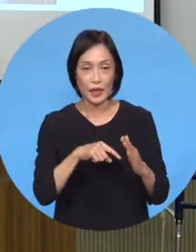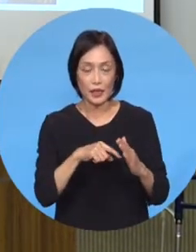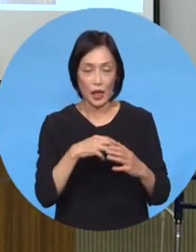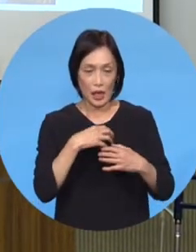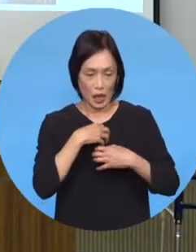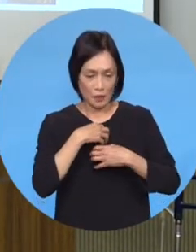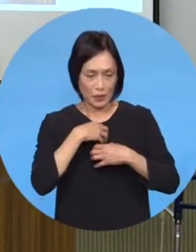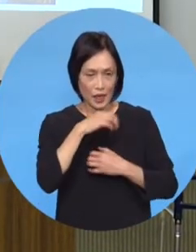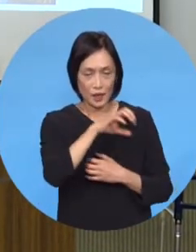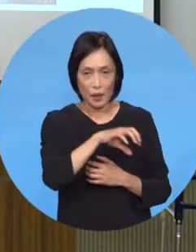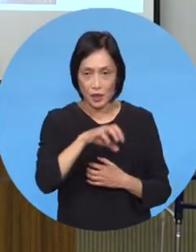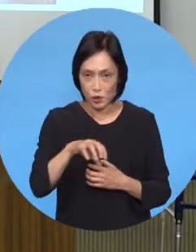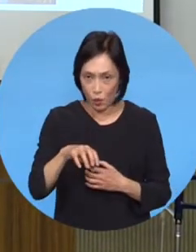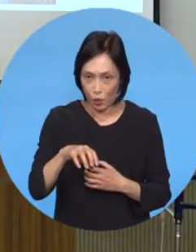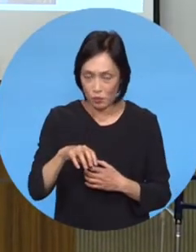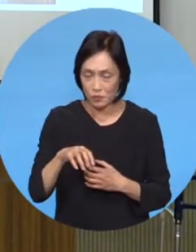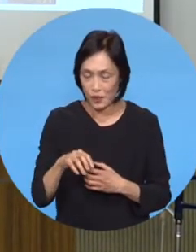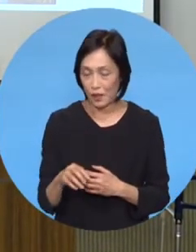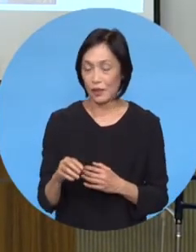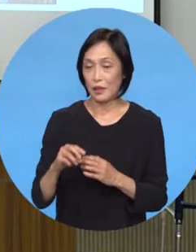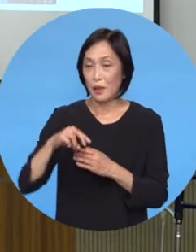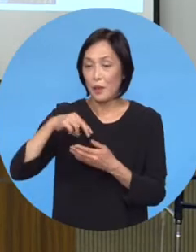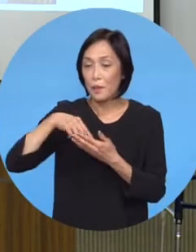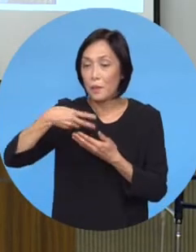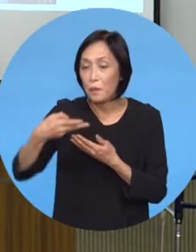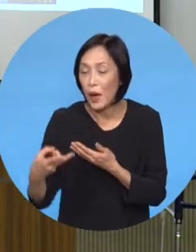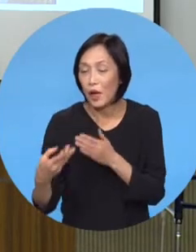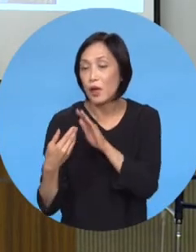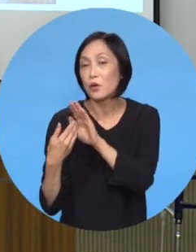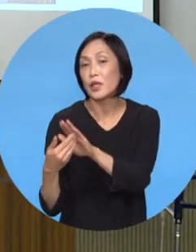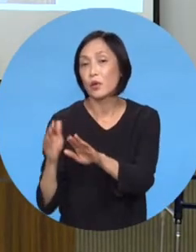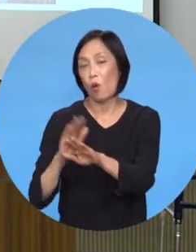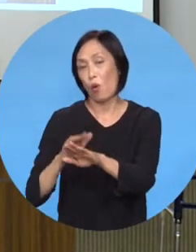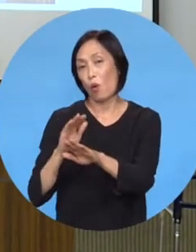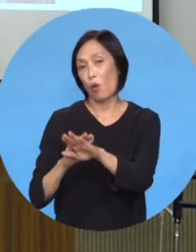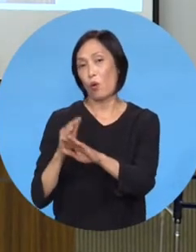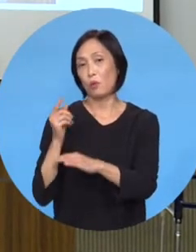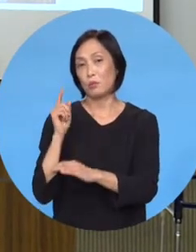や転倒を防ぐための具体的な方法が紹介されました。